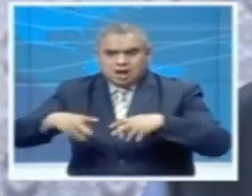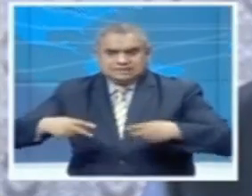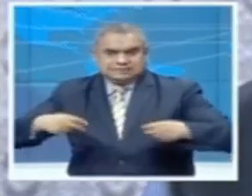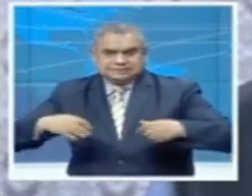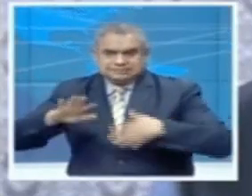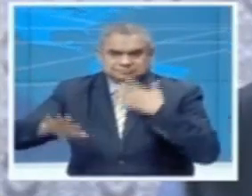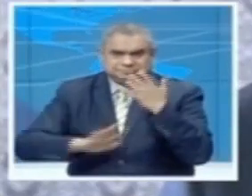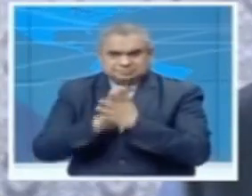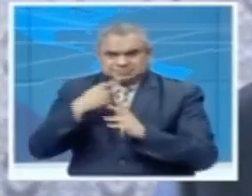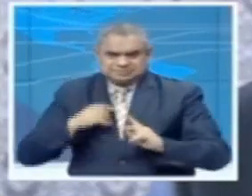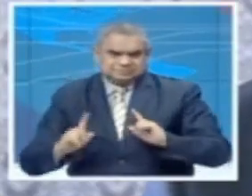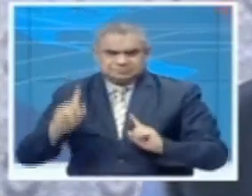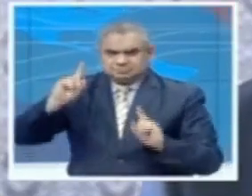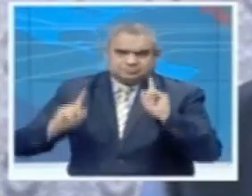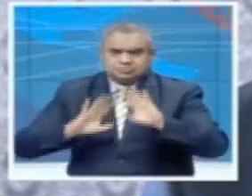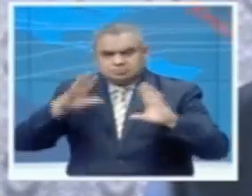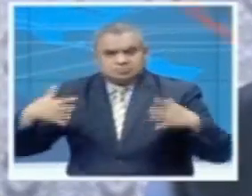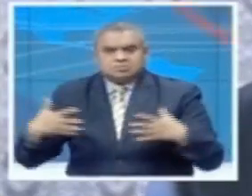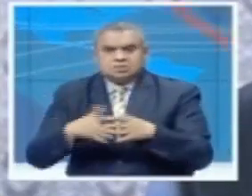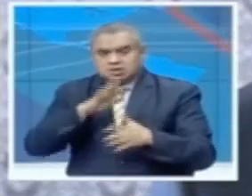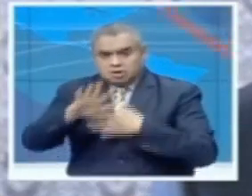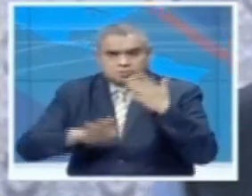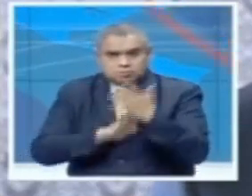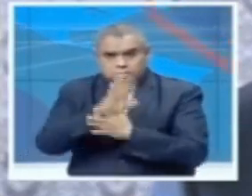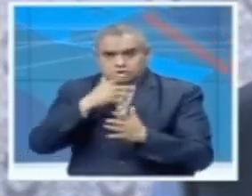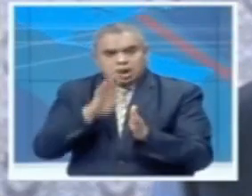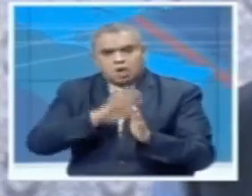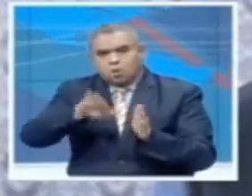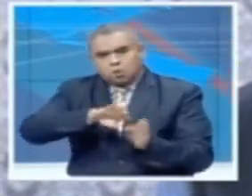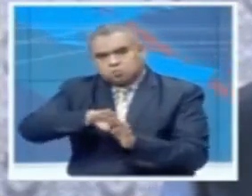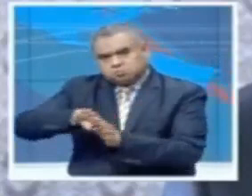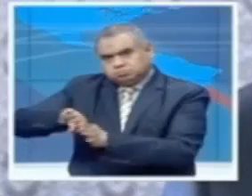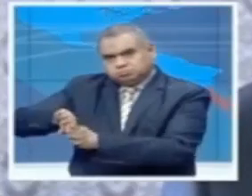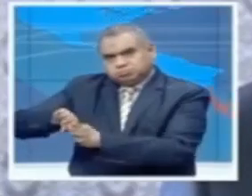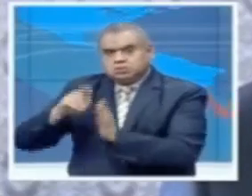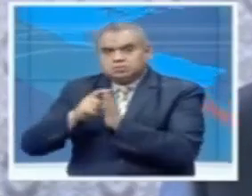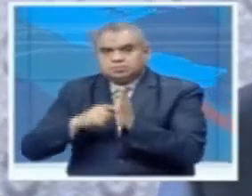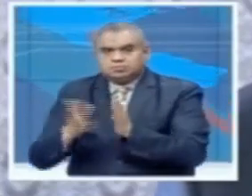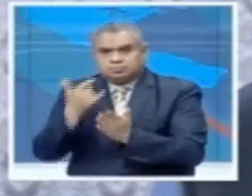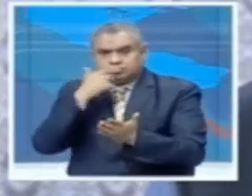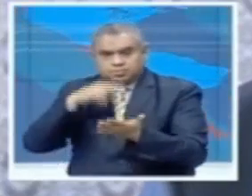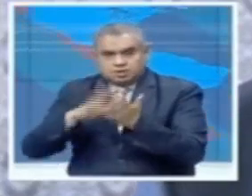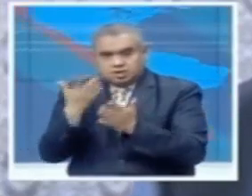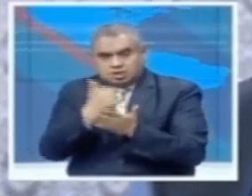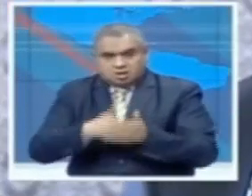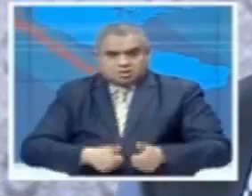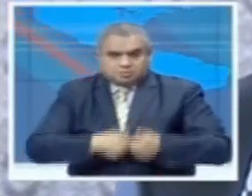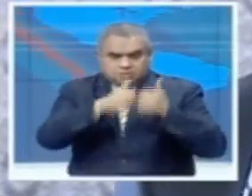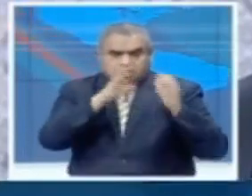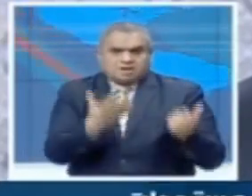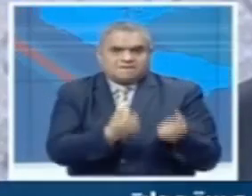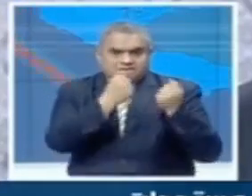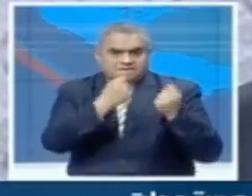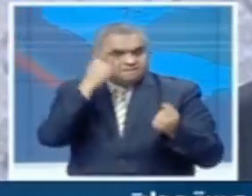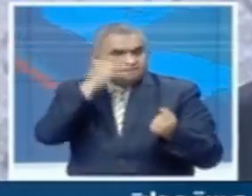الدول أو مشاكل خاصة بأي موقف. لازم علشان نصرة فلسطين وغزة تحديدا